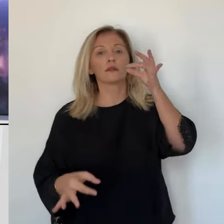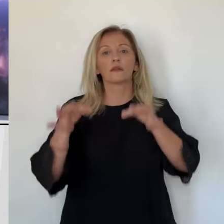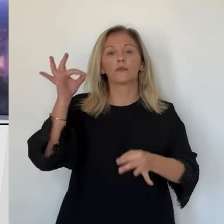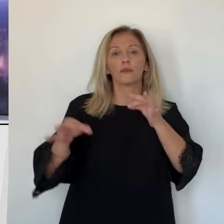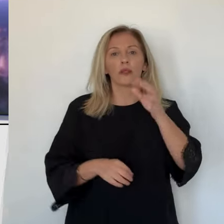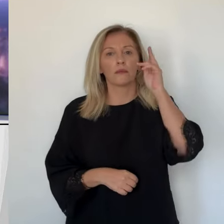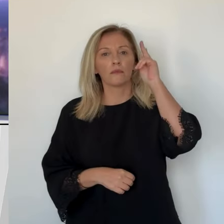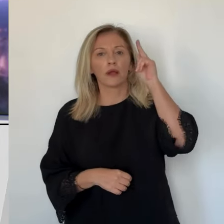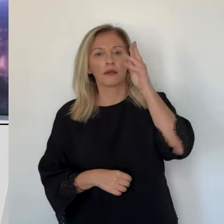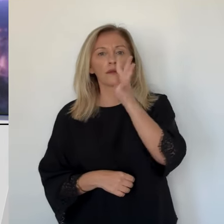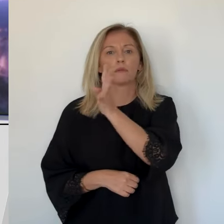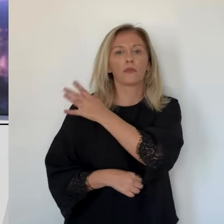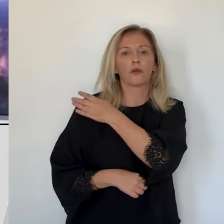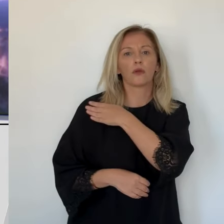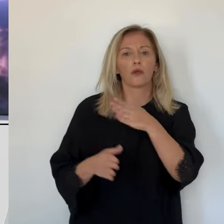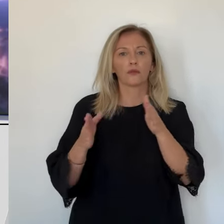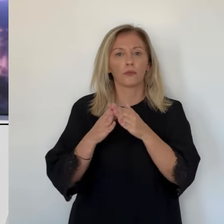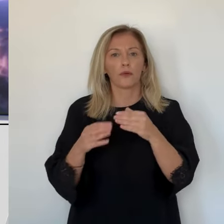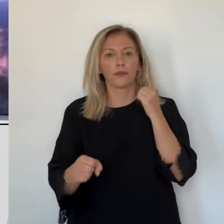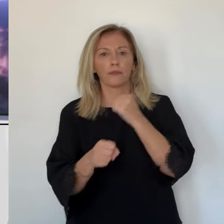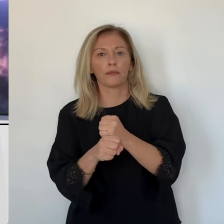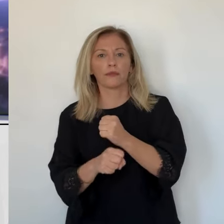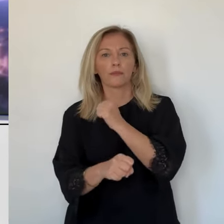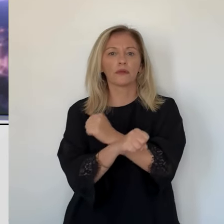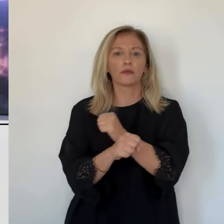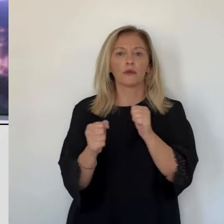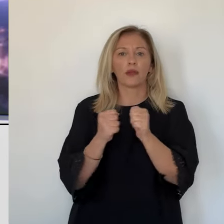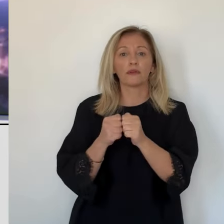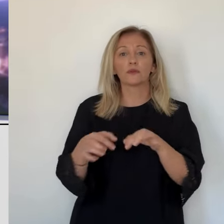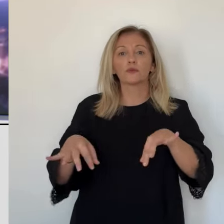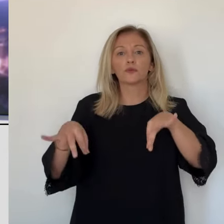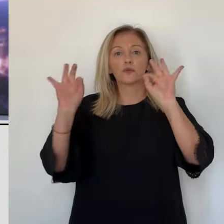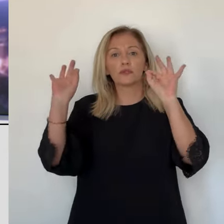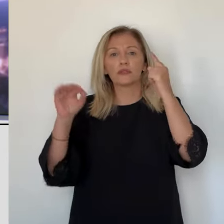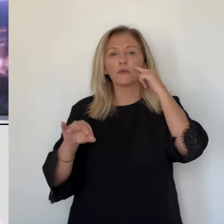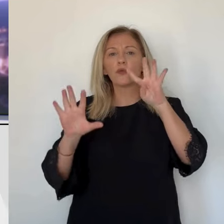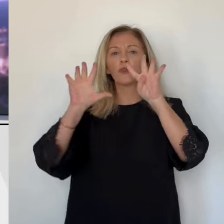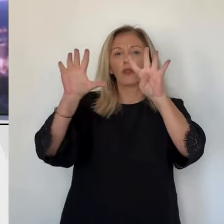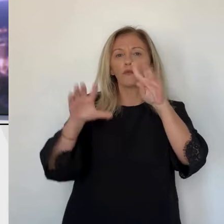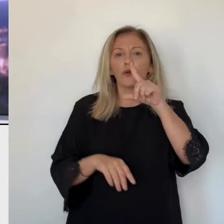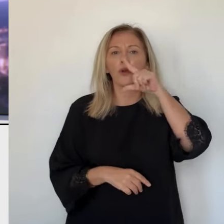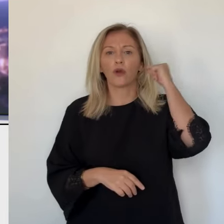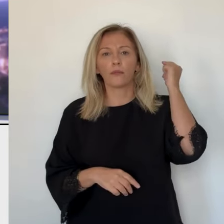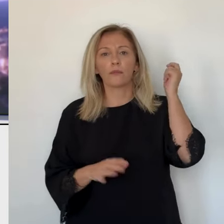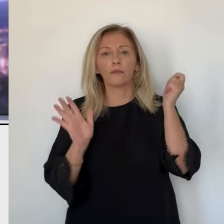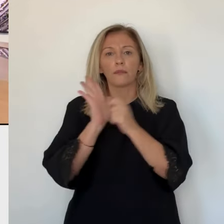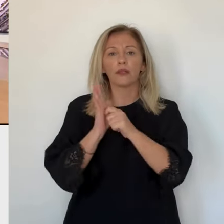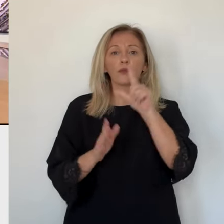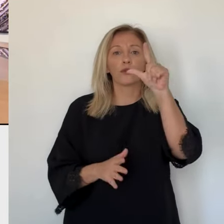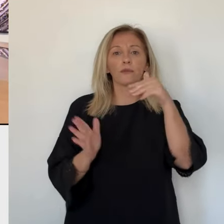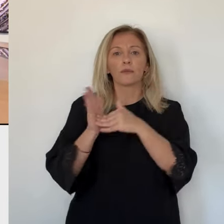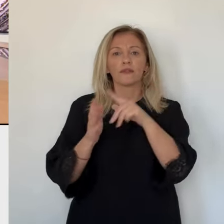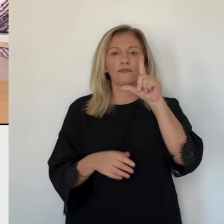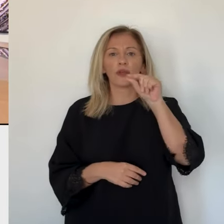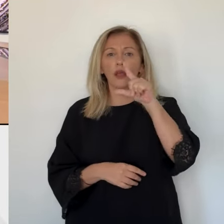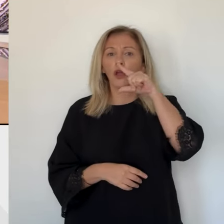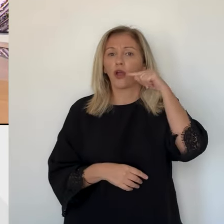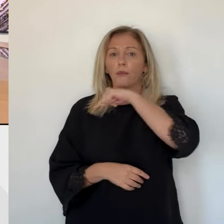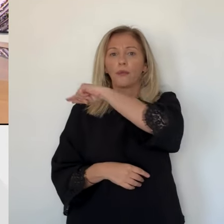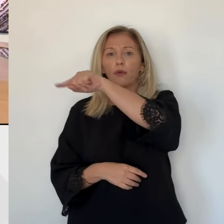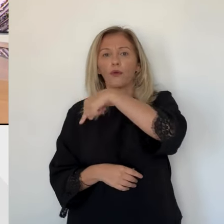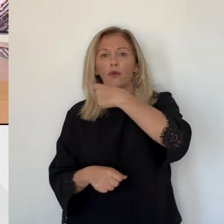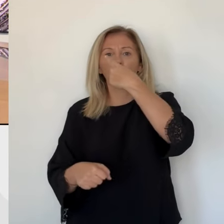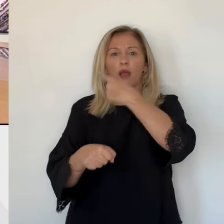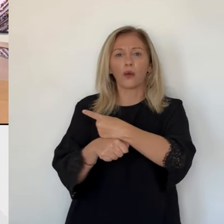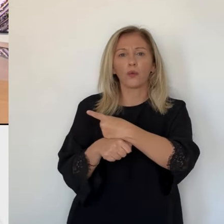Hier, le ministère public a essentiellement requis des peines de prison avec sursis à l'encontre des 9 hommes jugés depuis une semaine devant le tribunal correctionnel